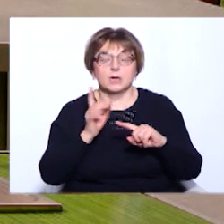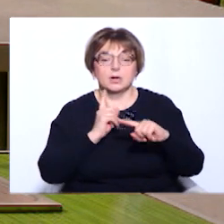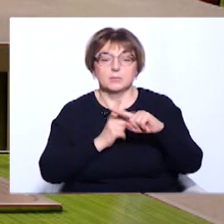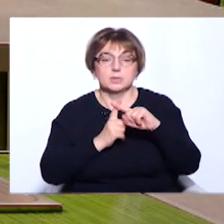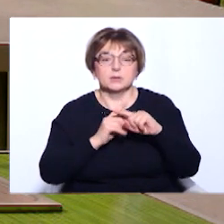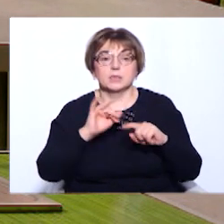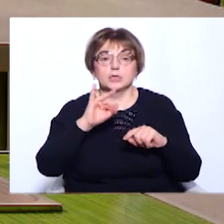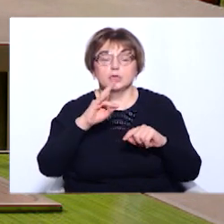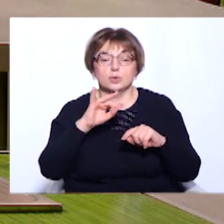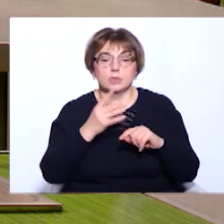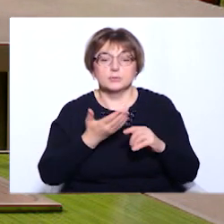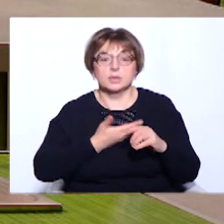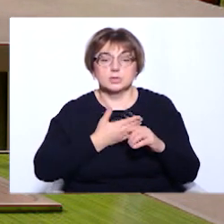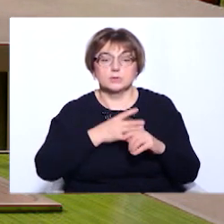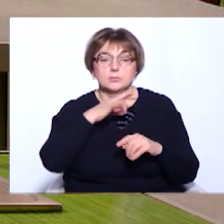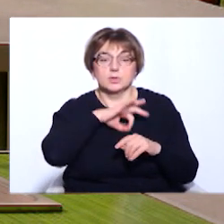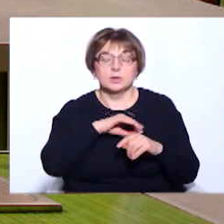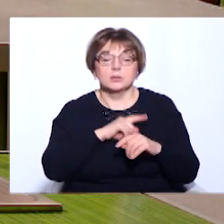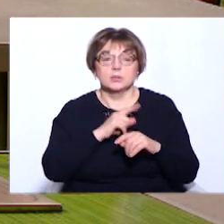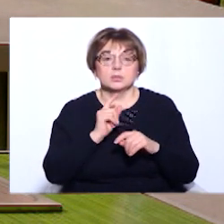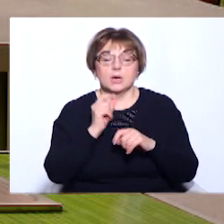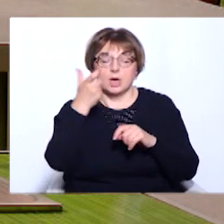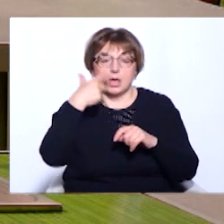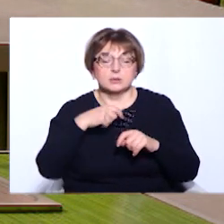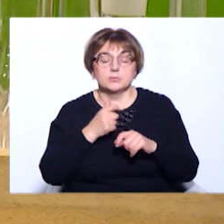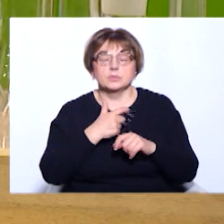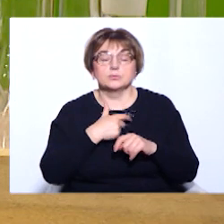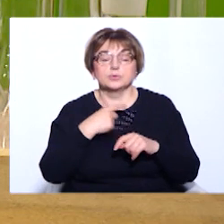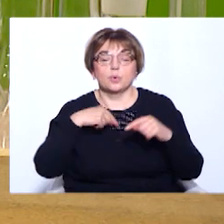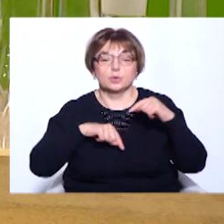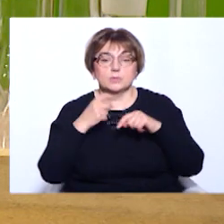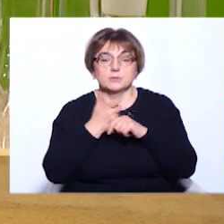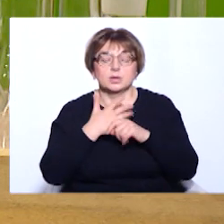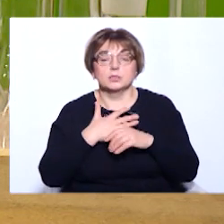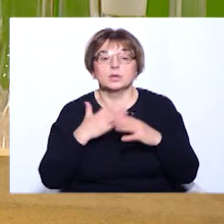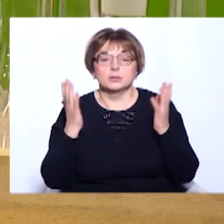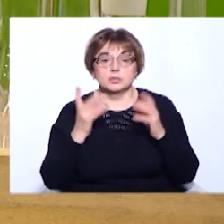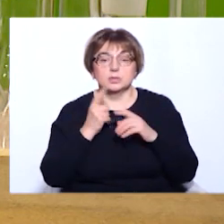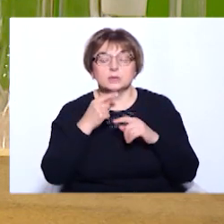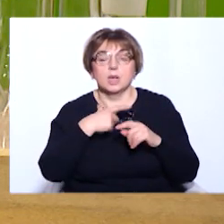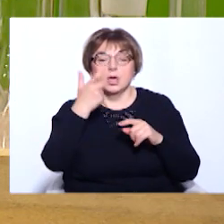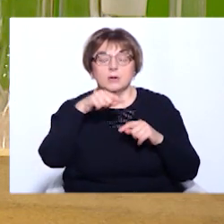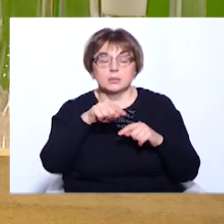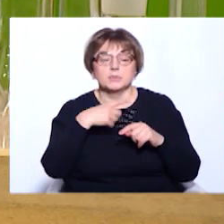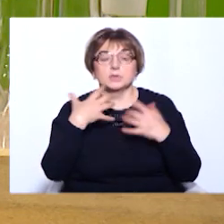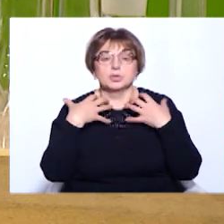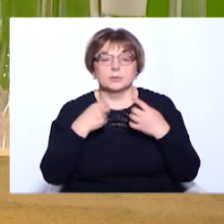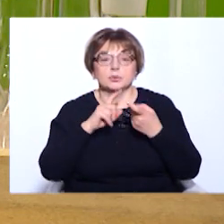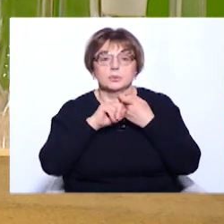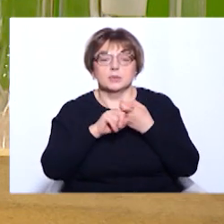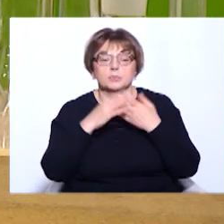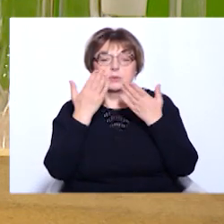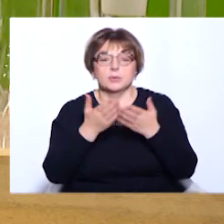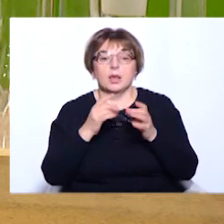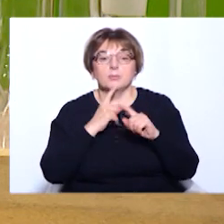იონების სასიცოცხლო ფუნქციები ჩვენი ორგანიზმისათვის დიდია და სწორედ ჩვენი ჯანმრთელობა მათზეა დამოკიდებული. და